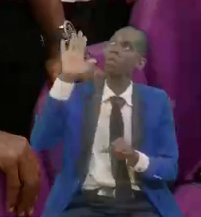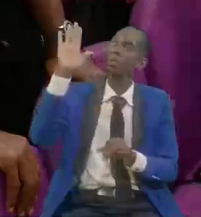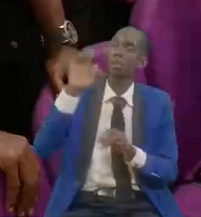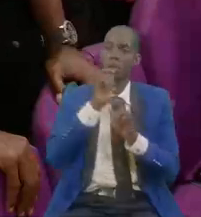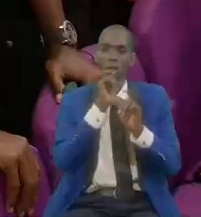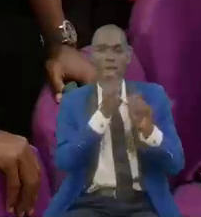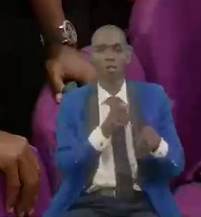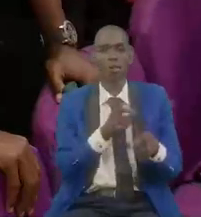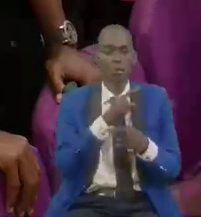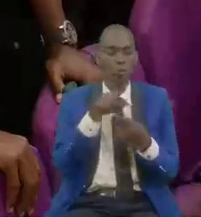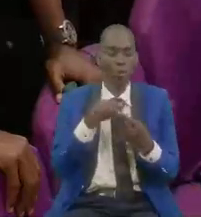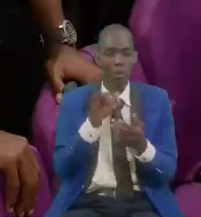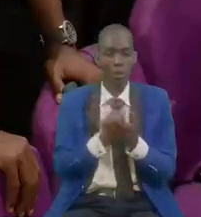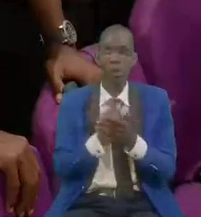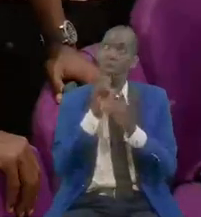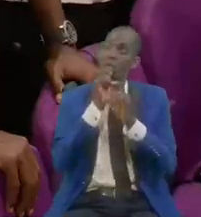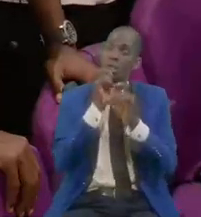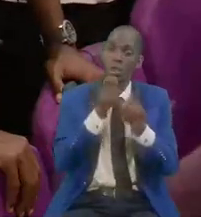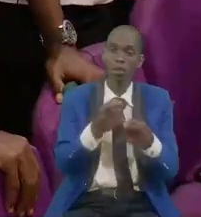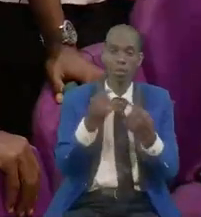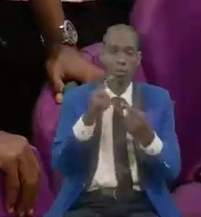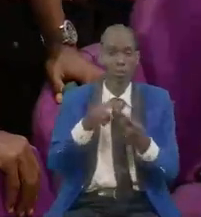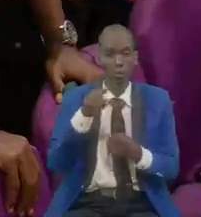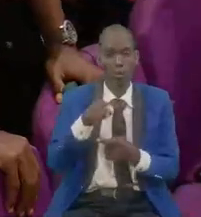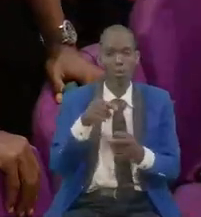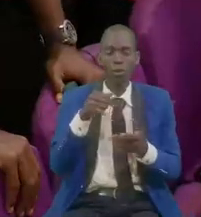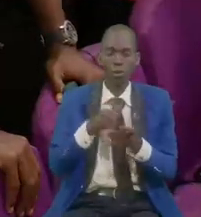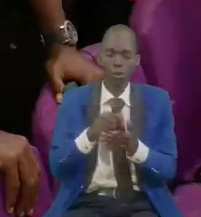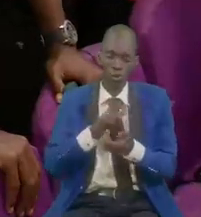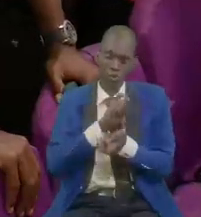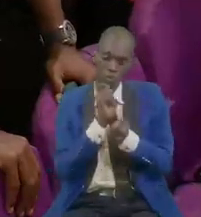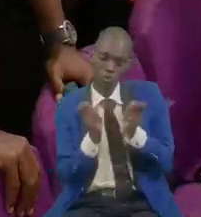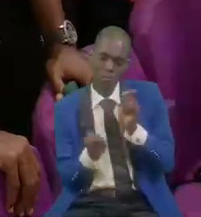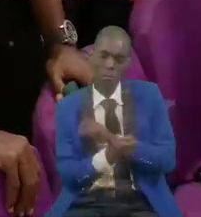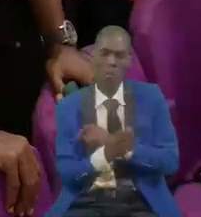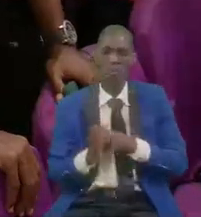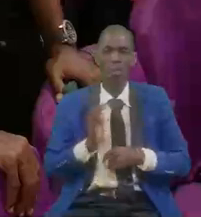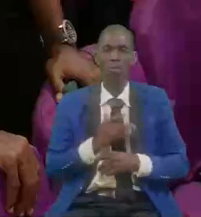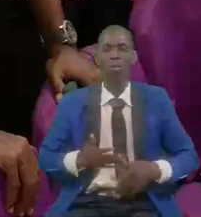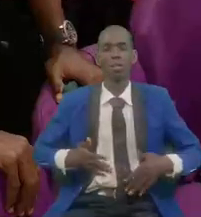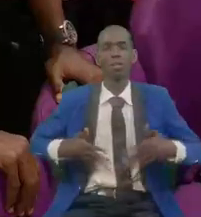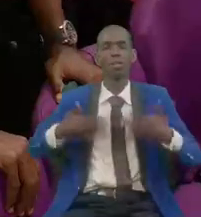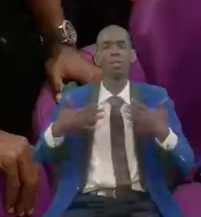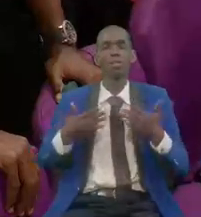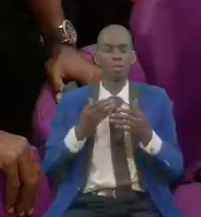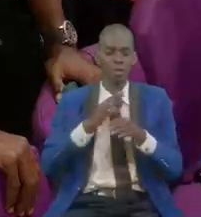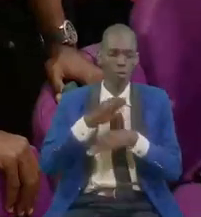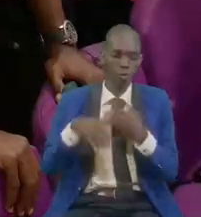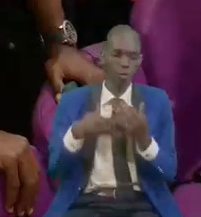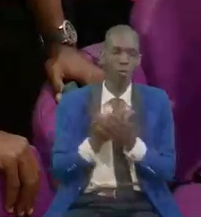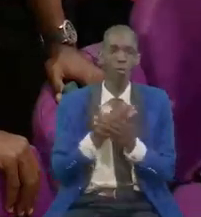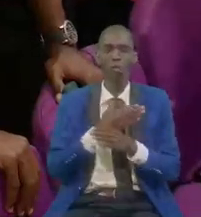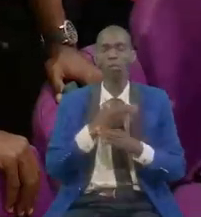Quand le don là entre en toi, cela transforme notre vie. Cela nous change